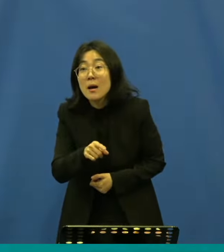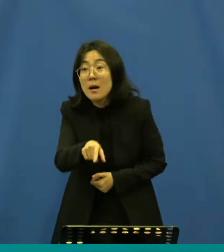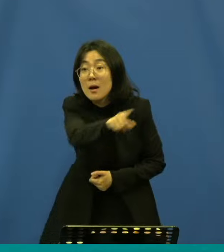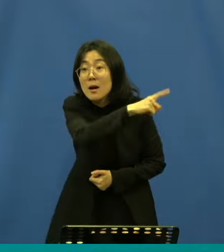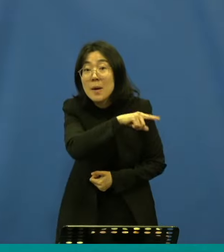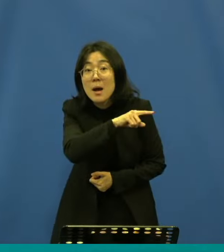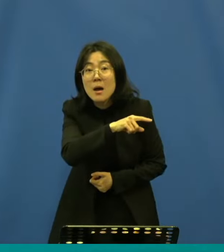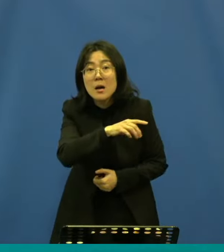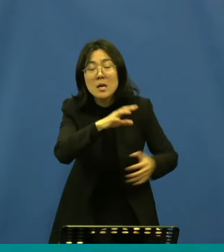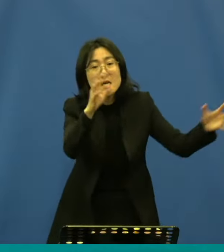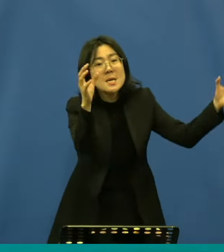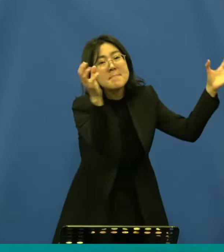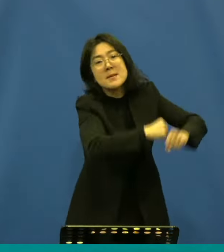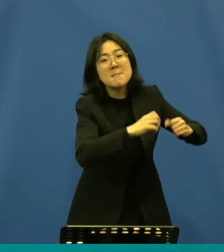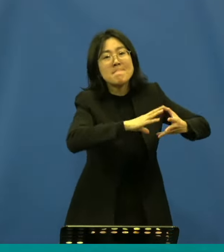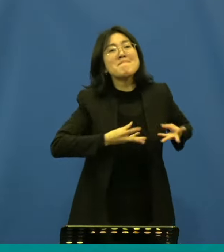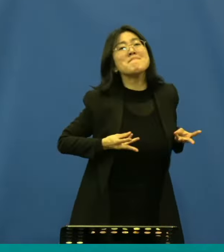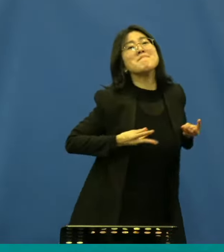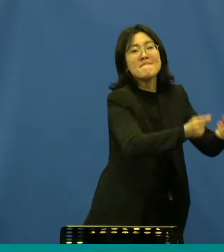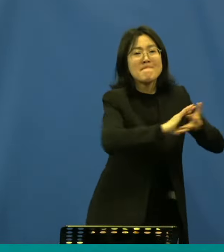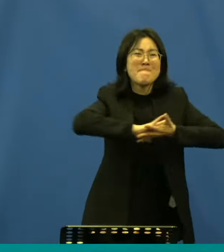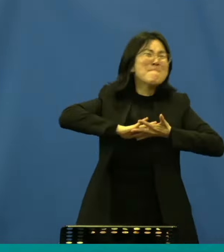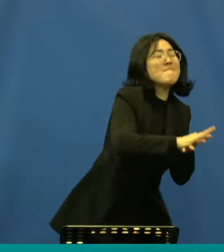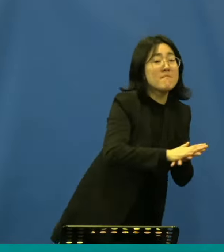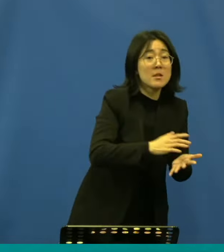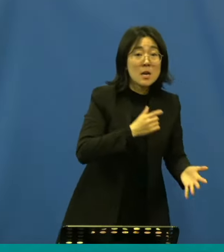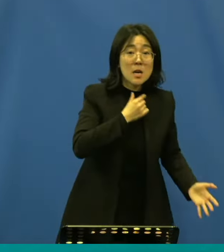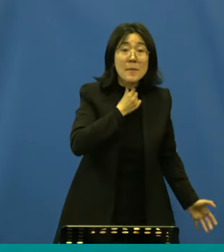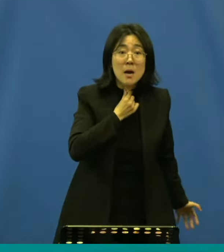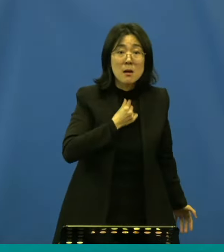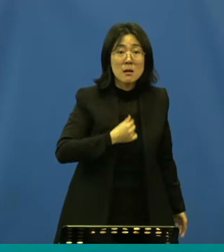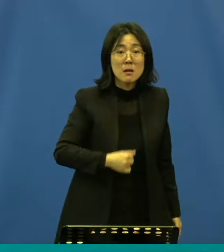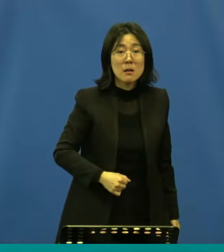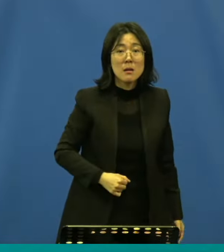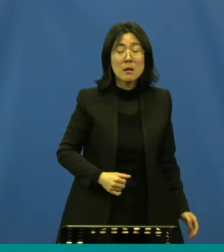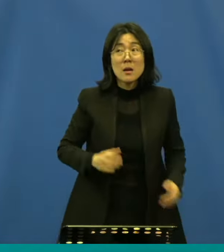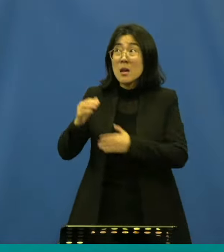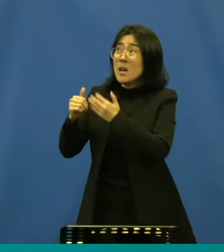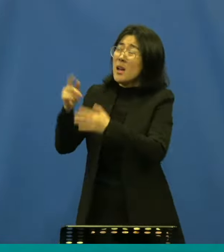하나님의 심판으로 니느웨가 멸망을 했어야 되는데 그게 아니라는 거죠.